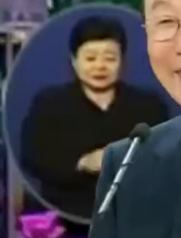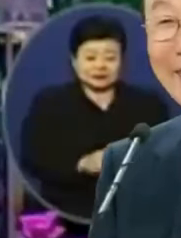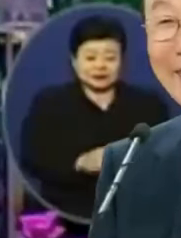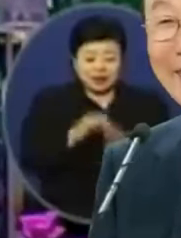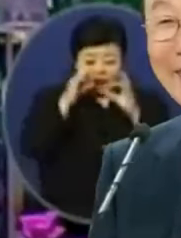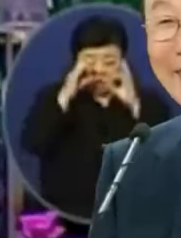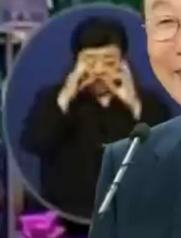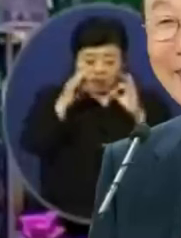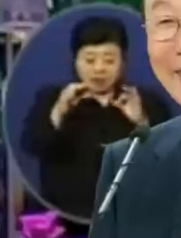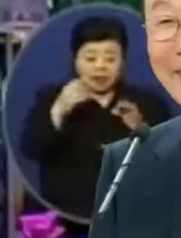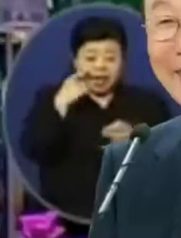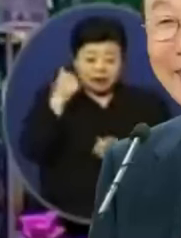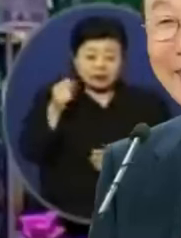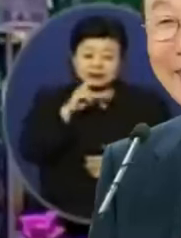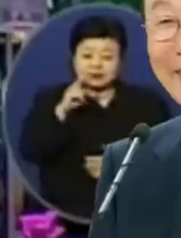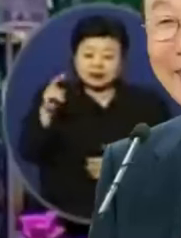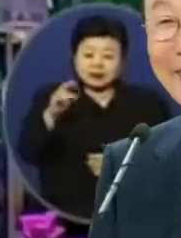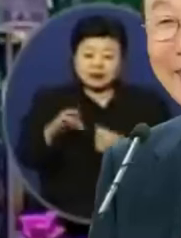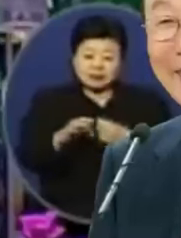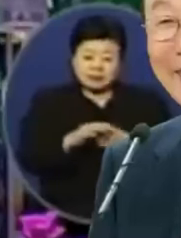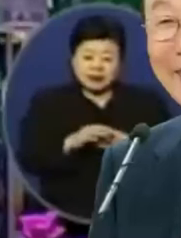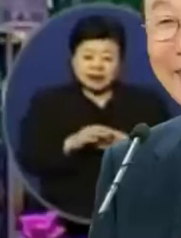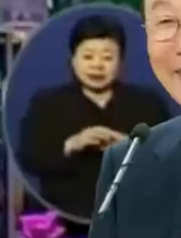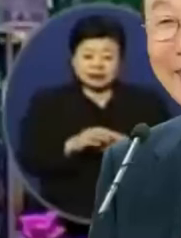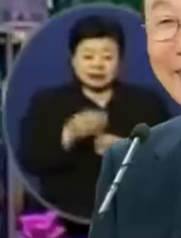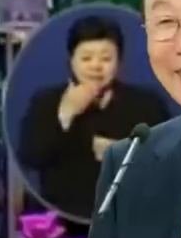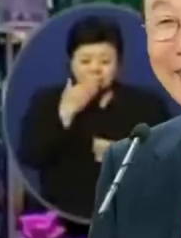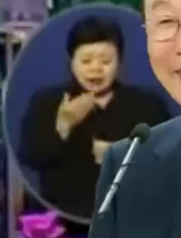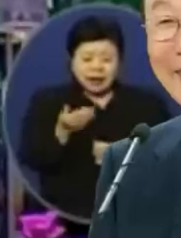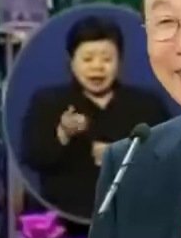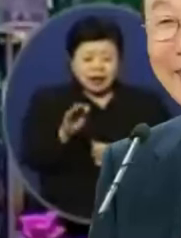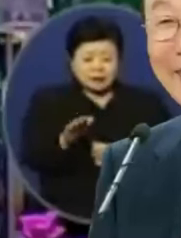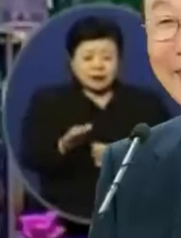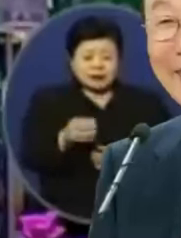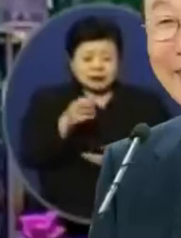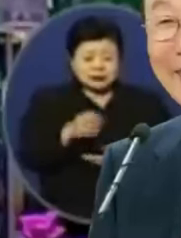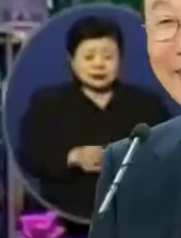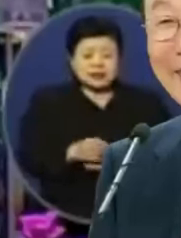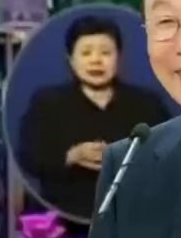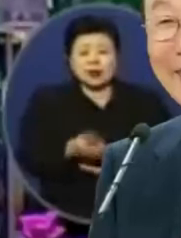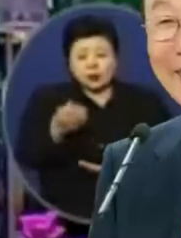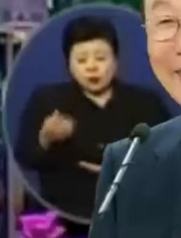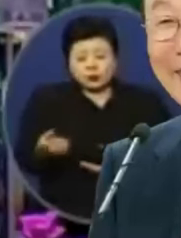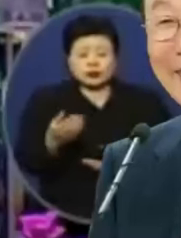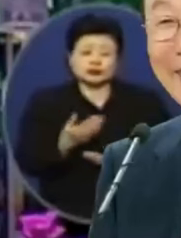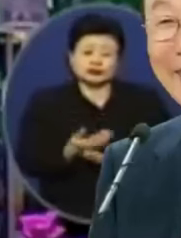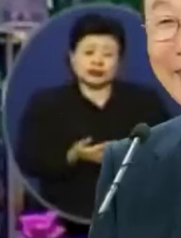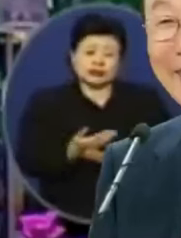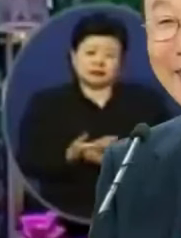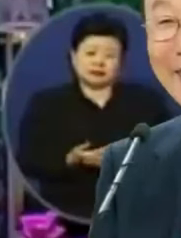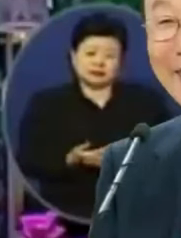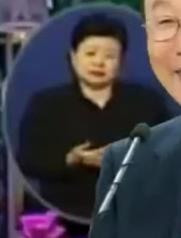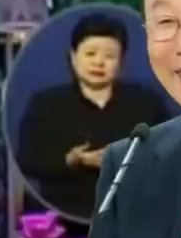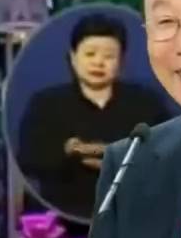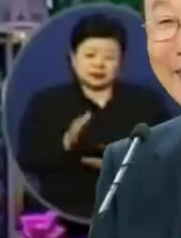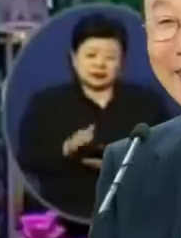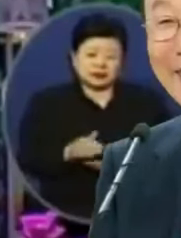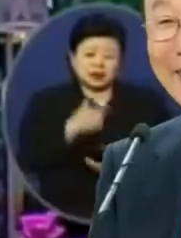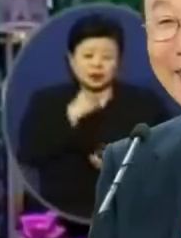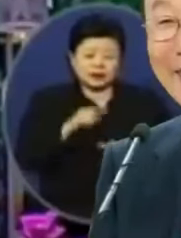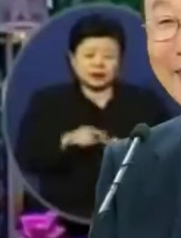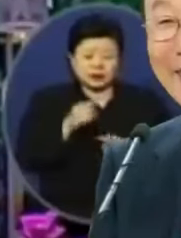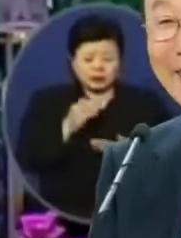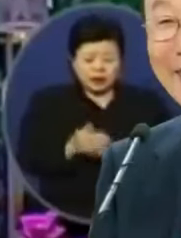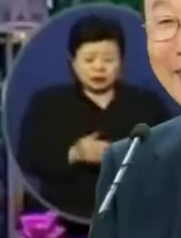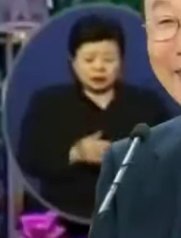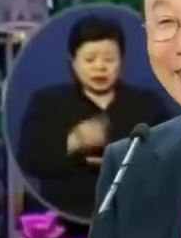보십시오. 내 아버지여 만일 할만 하시거든 이 잔을 내게서 지나가게 하옵소서. 그러나 나의 원대로